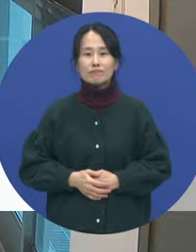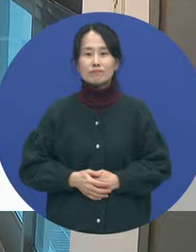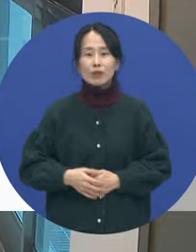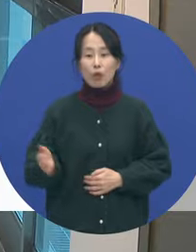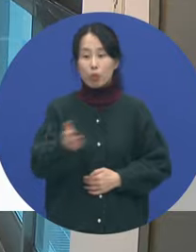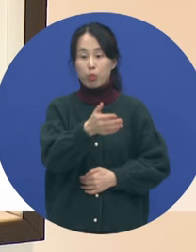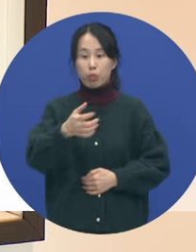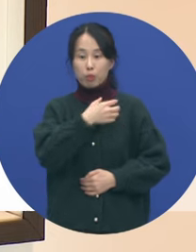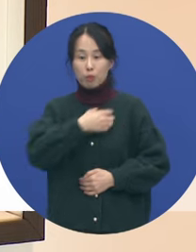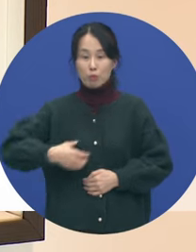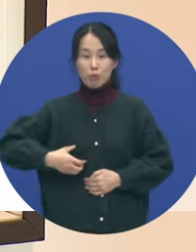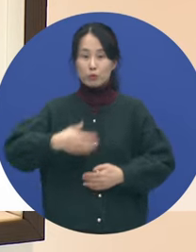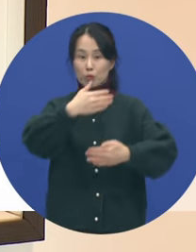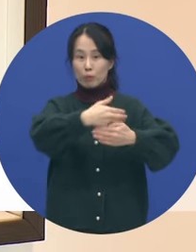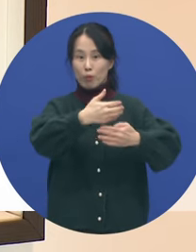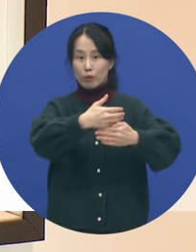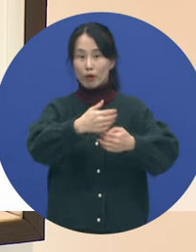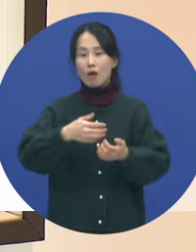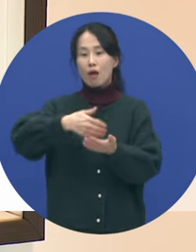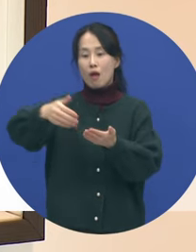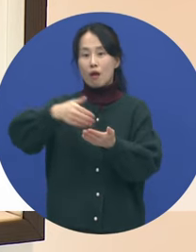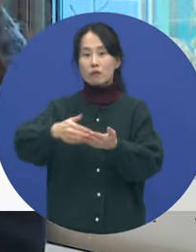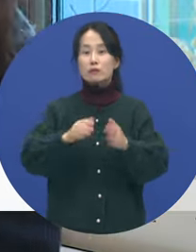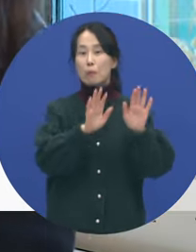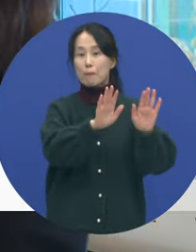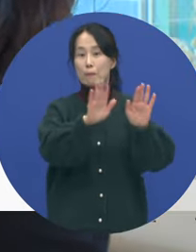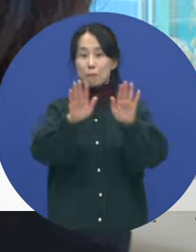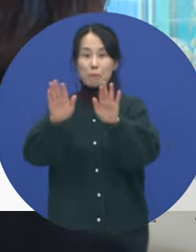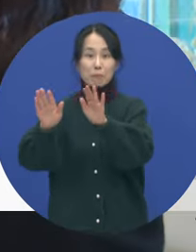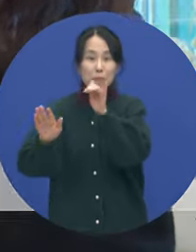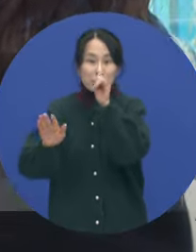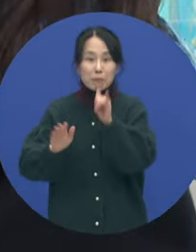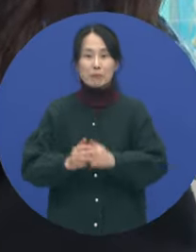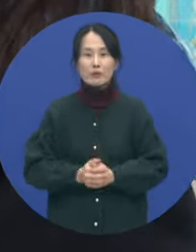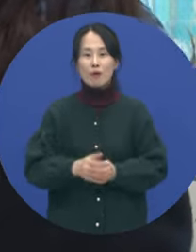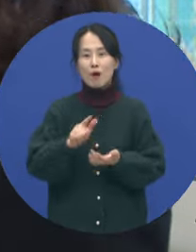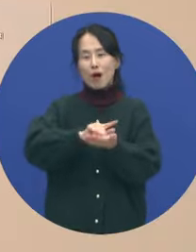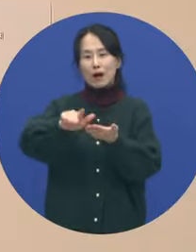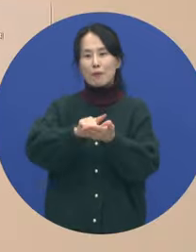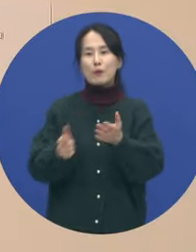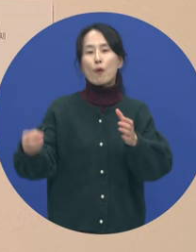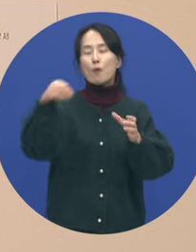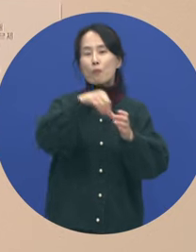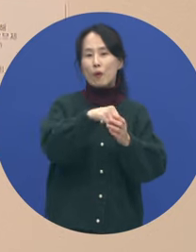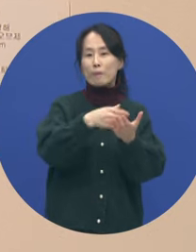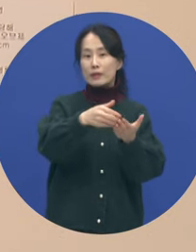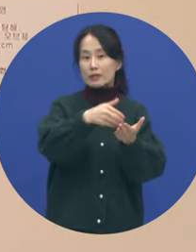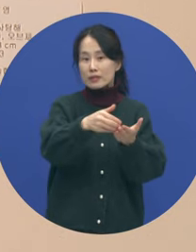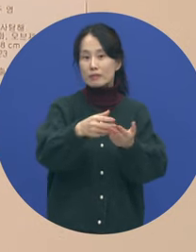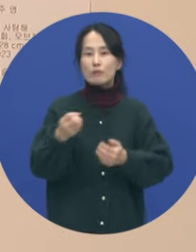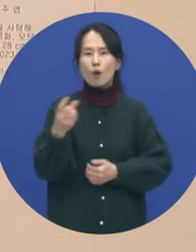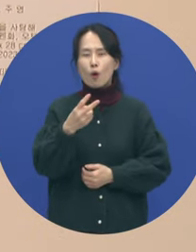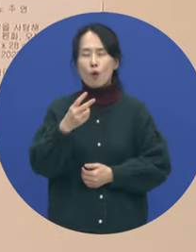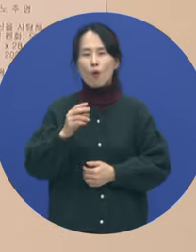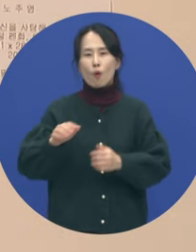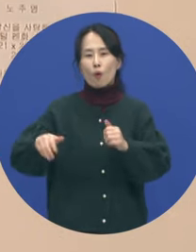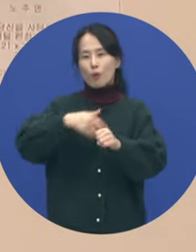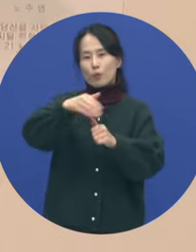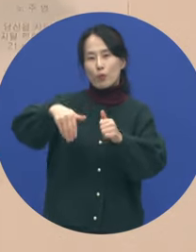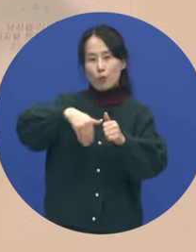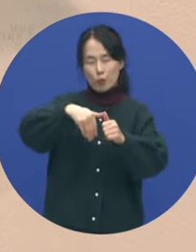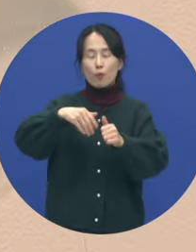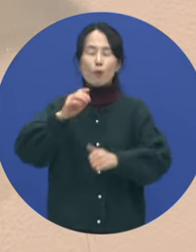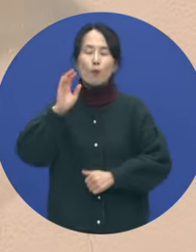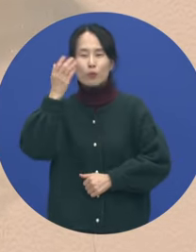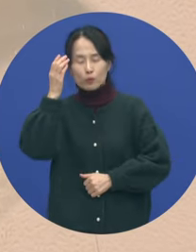휑했던 보건소 벽에 수준 높은 미술 작품들이 걸려 있습니다. 가평을 담은 풍경화부터 재치 있는 현대미술과 조각